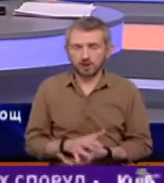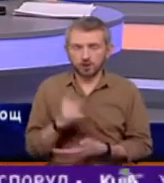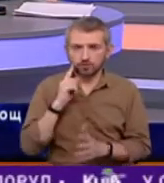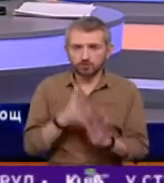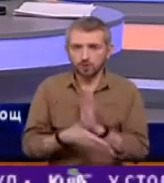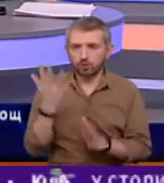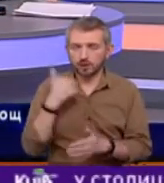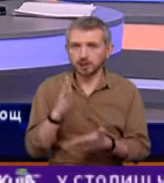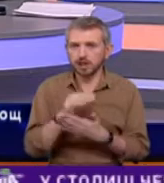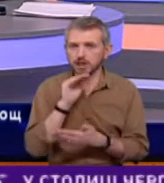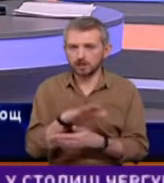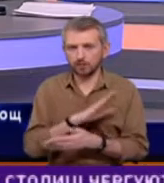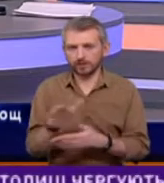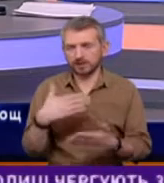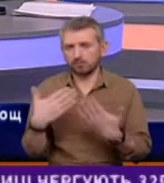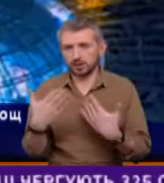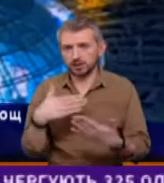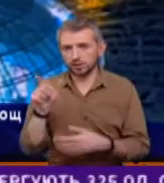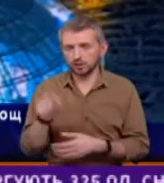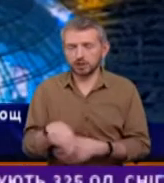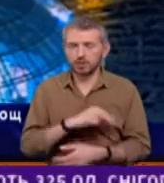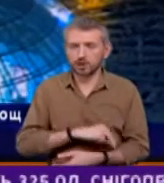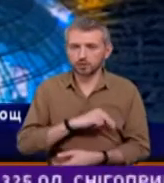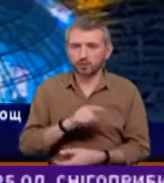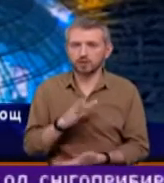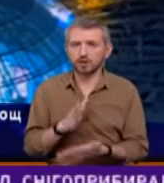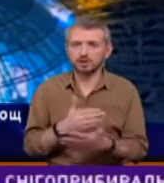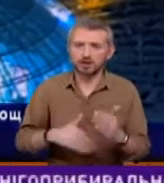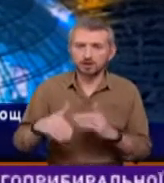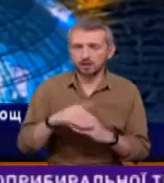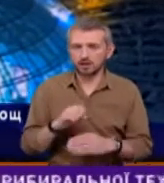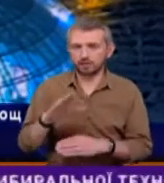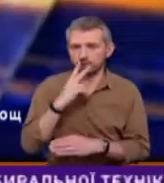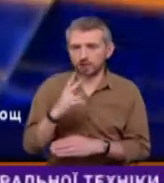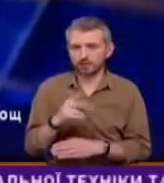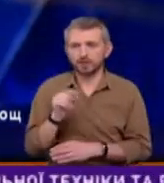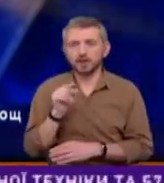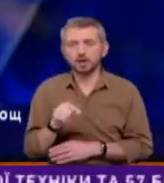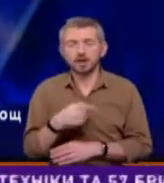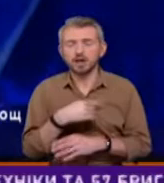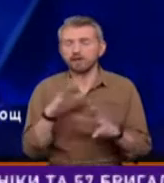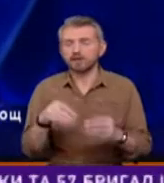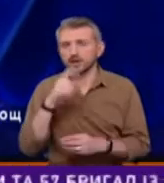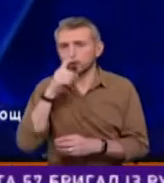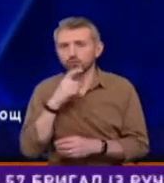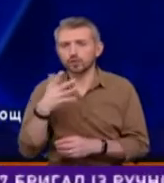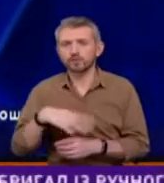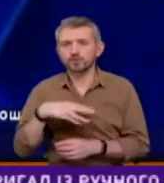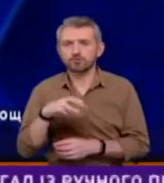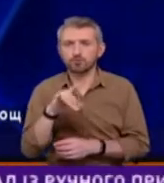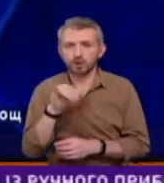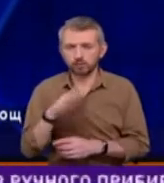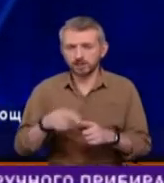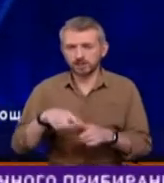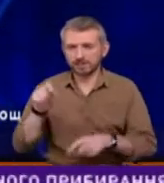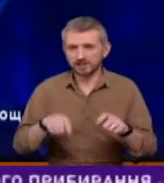є непрофесійний, нефаховий підхід, а людина працює, вона вже є над Євробаченням. Її вже, чесно кажучи, я взагалі не розумію, для чого Марув цей